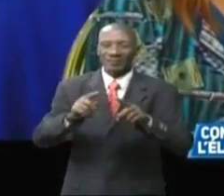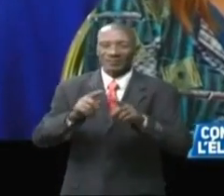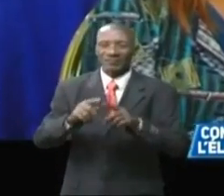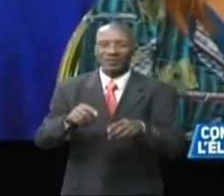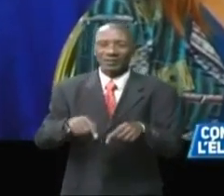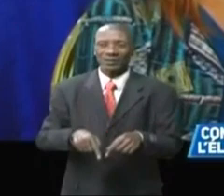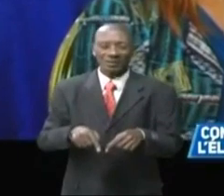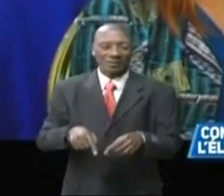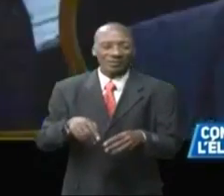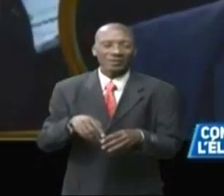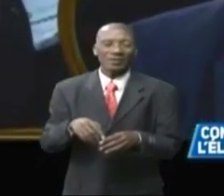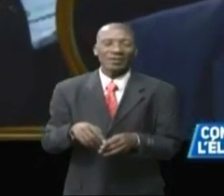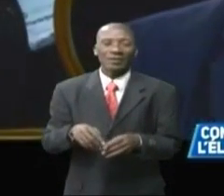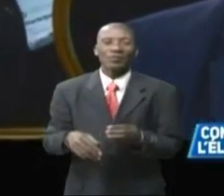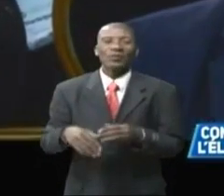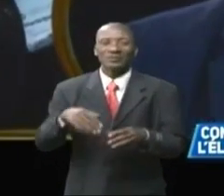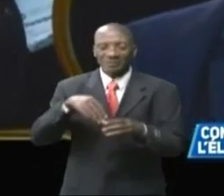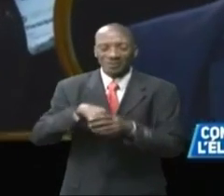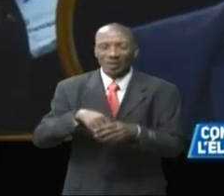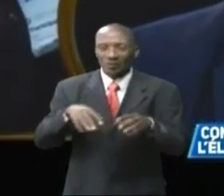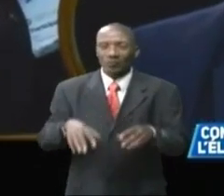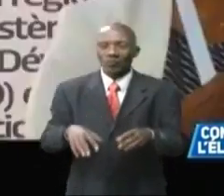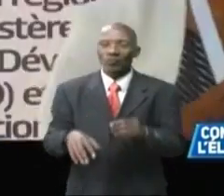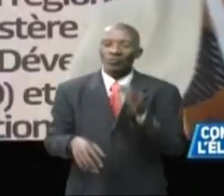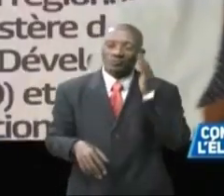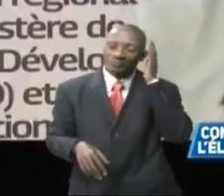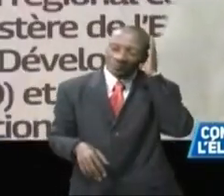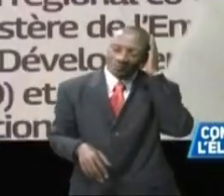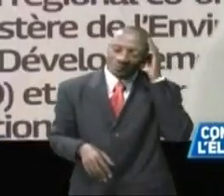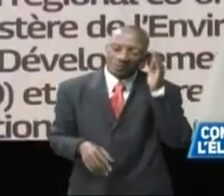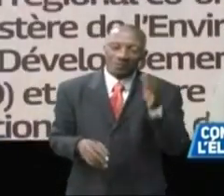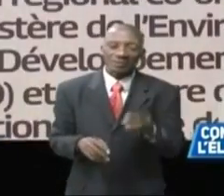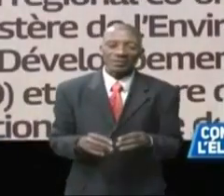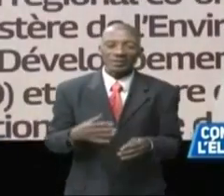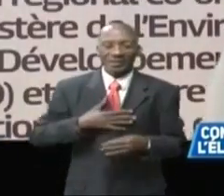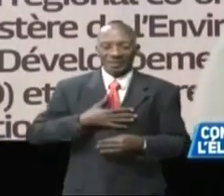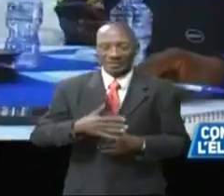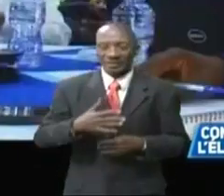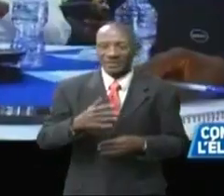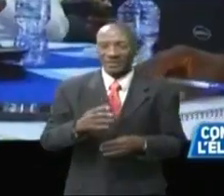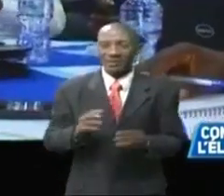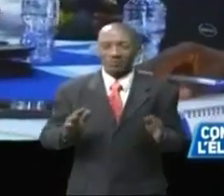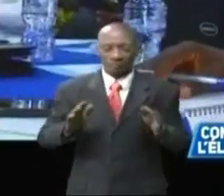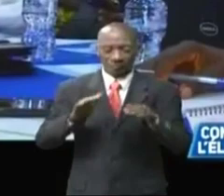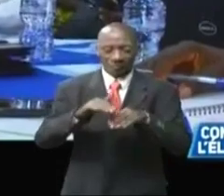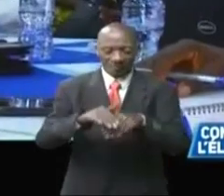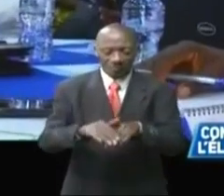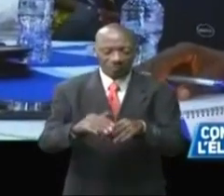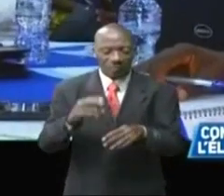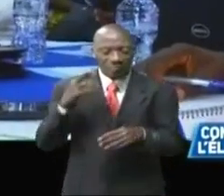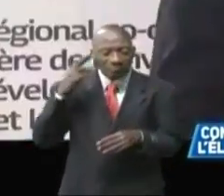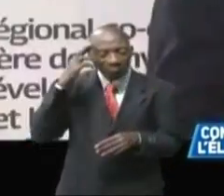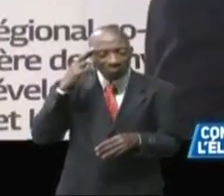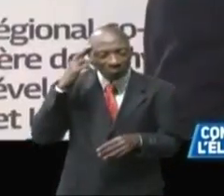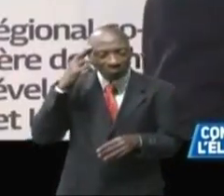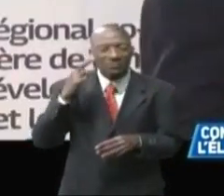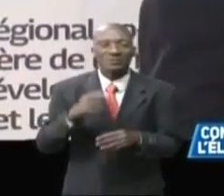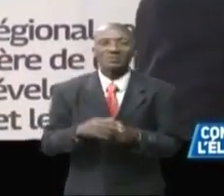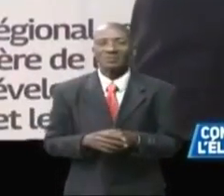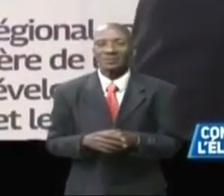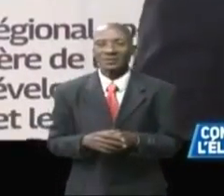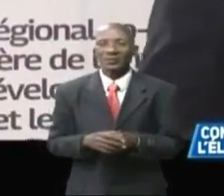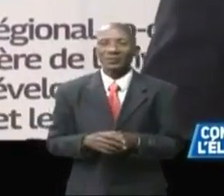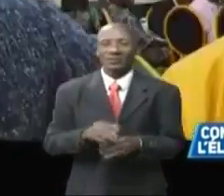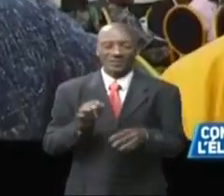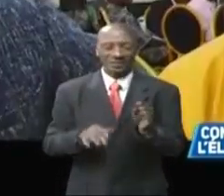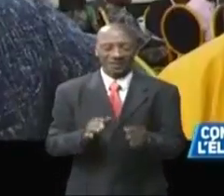conservation de la nature et les droits des communautés locales et peuples autochtones. Avant de procéder au lancement des travaux de ce forum, le secrétaire général